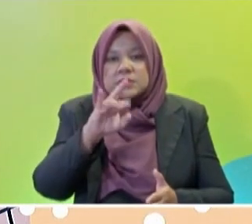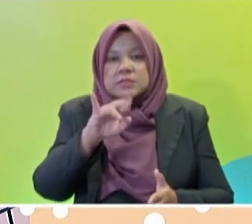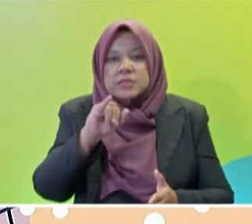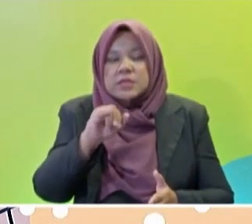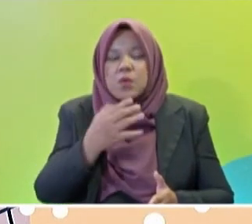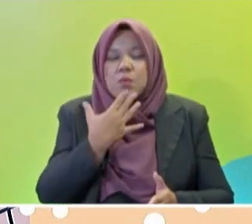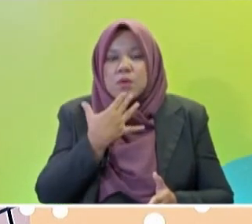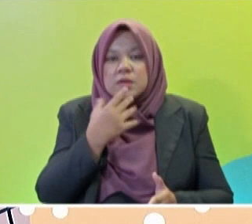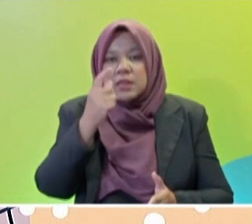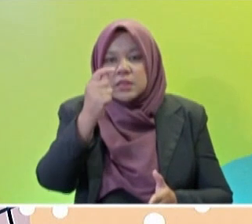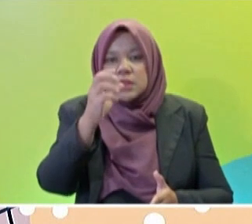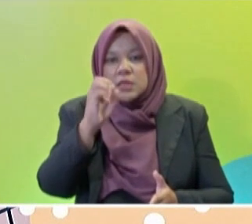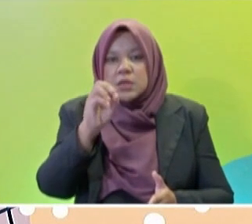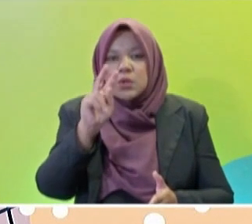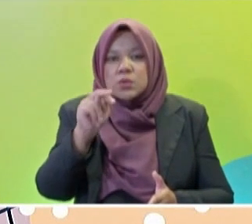diwarnai